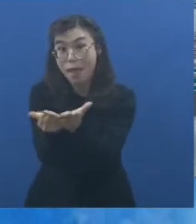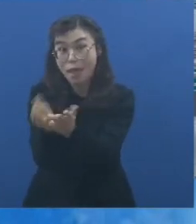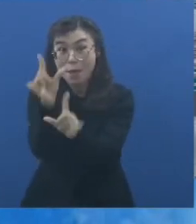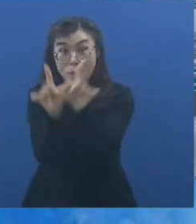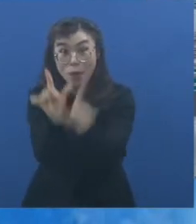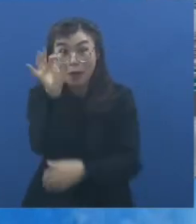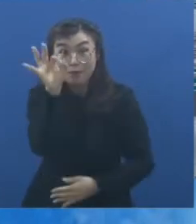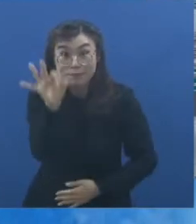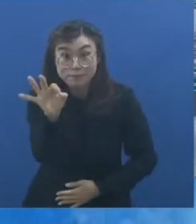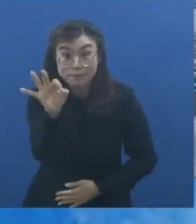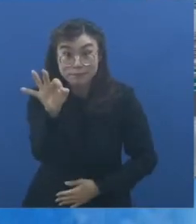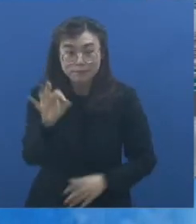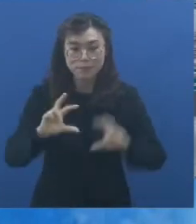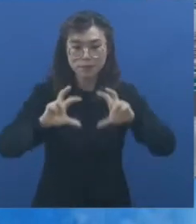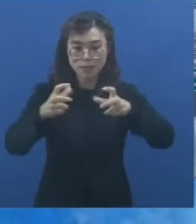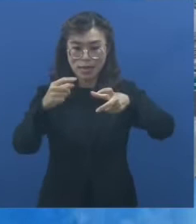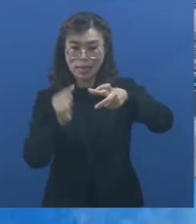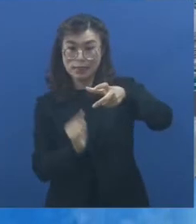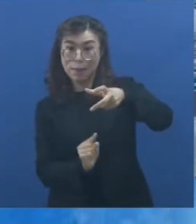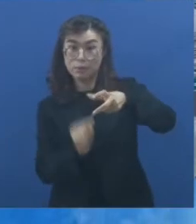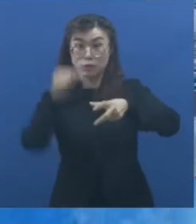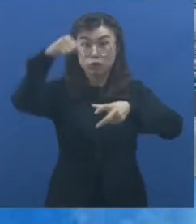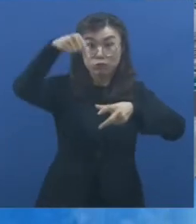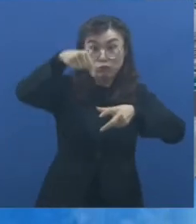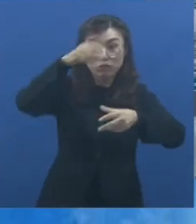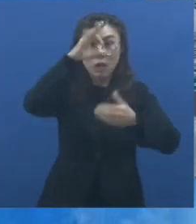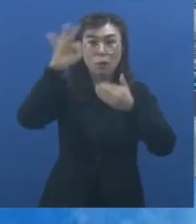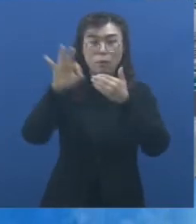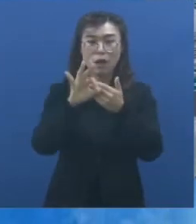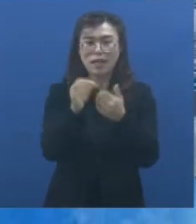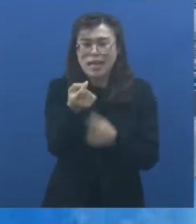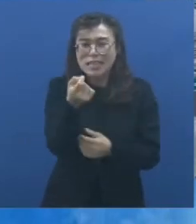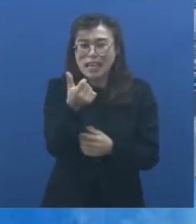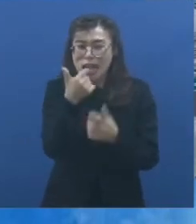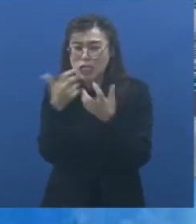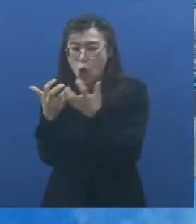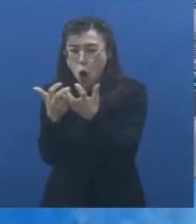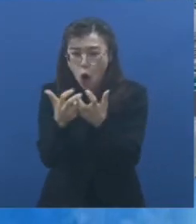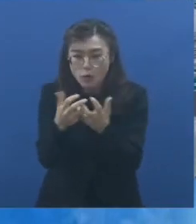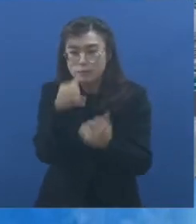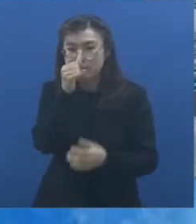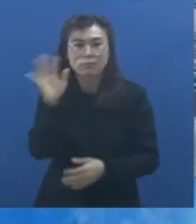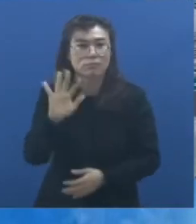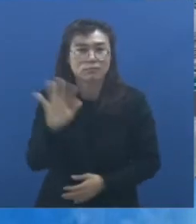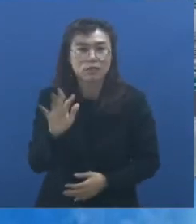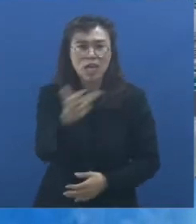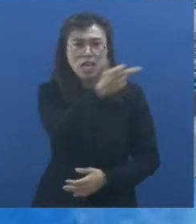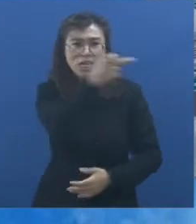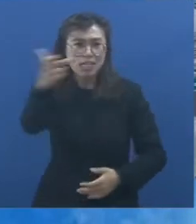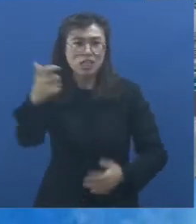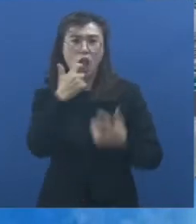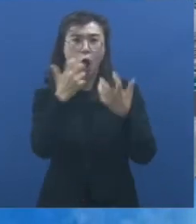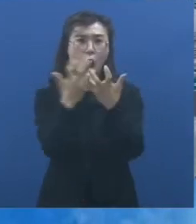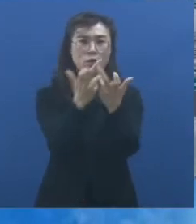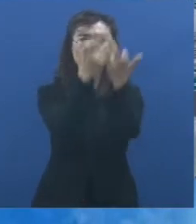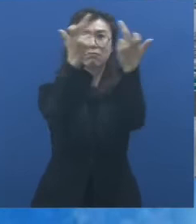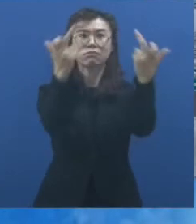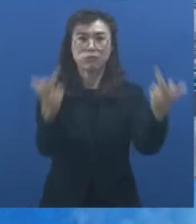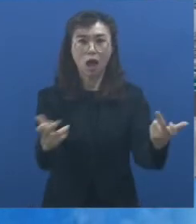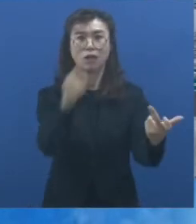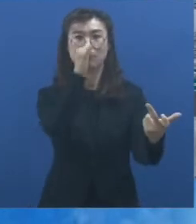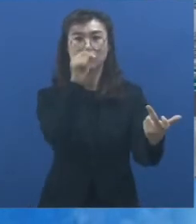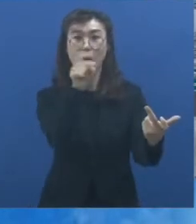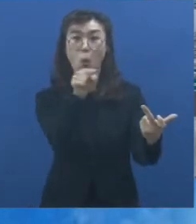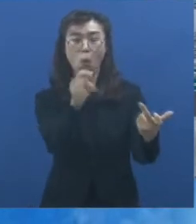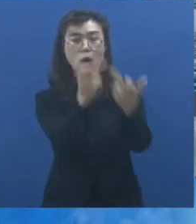가면 그냥 조그만 어묵 얼음조각이 있는게 아니고 저렇게 끝 않은 빙산 도 있어요 그런데 만약 저런 비산 있을 때는 어떻게